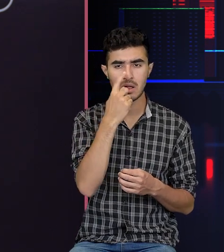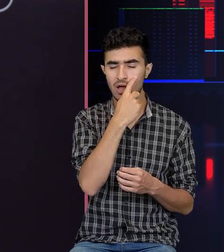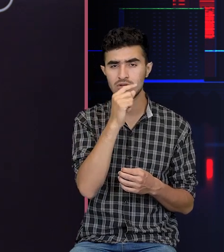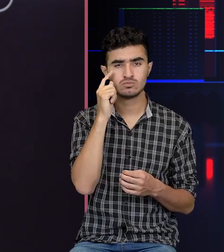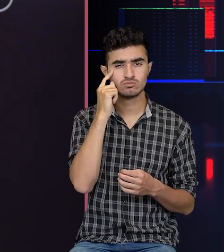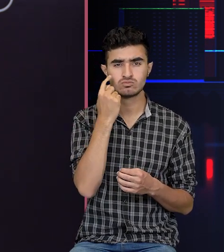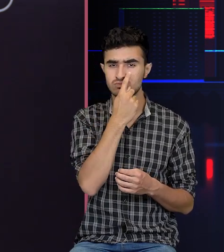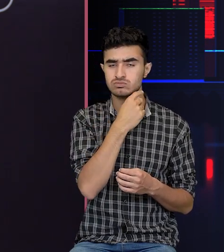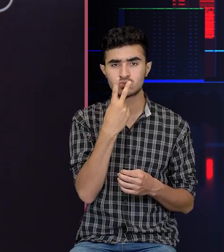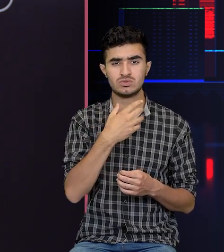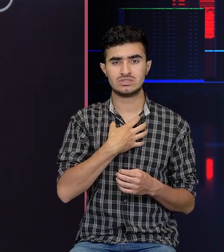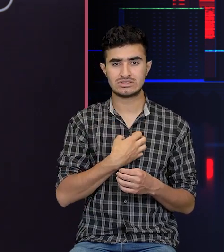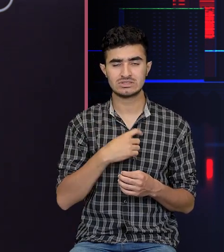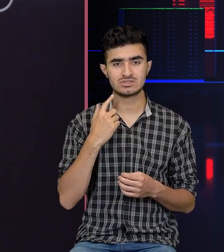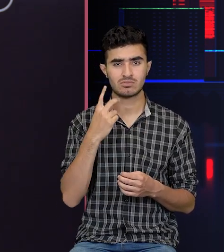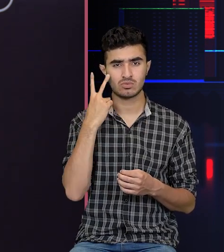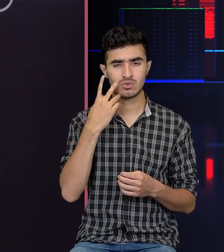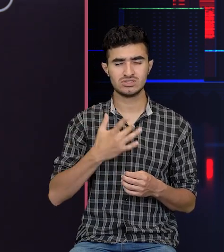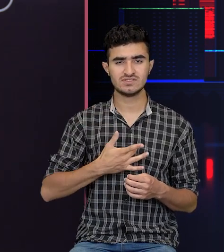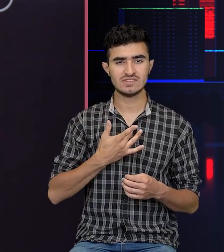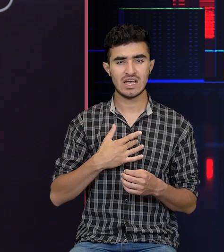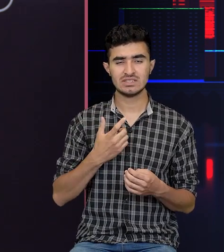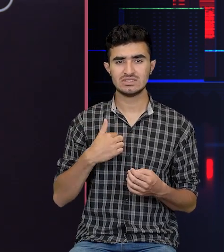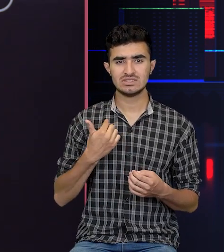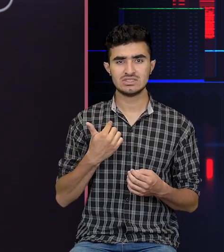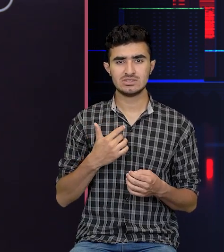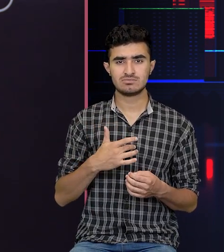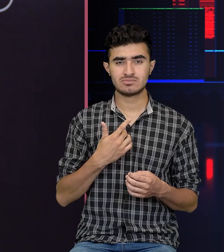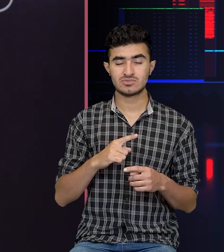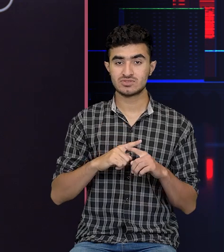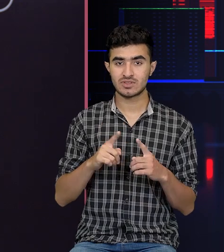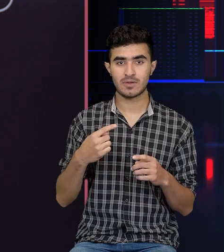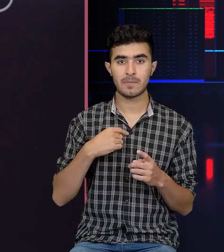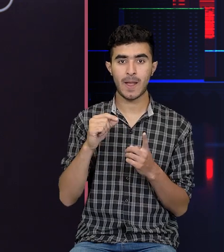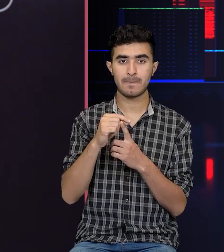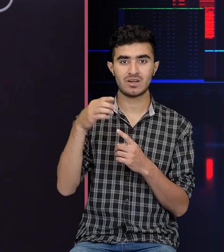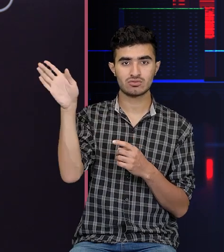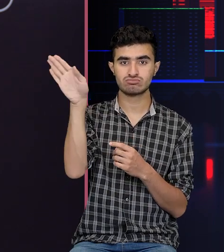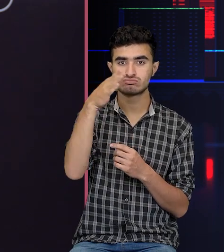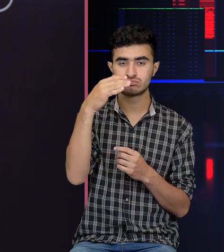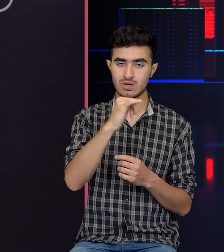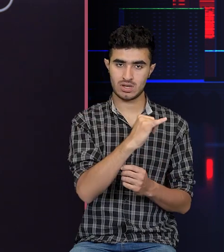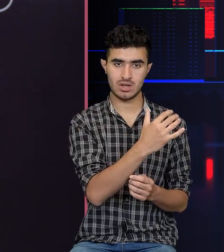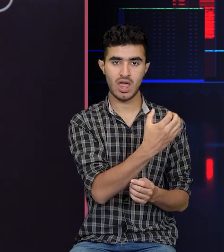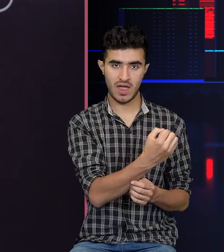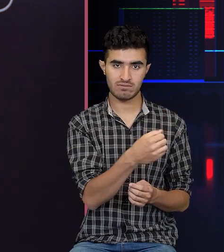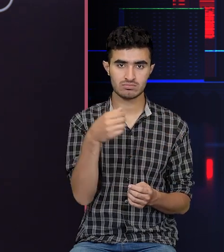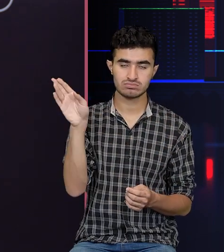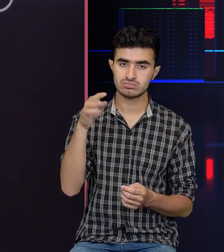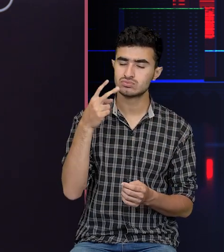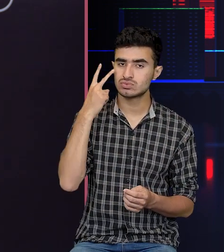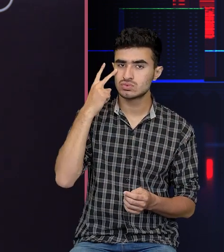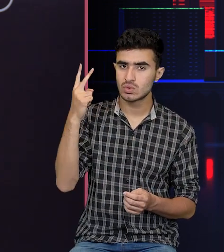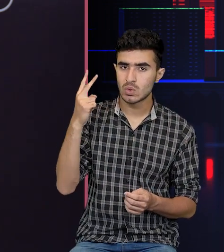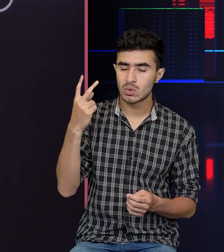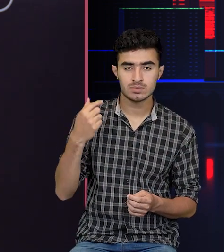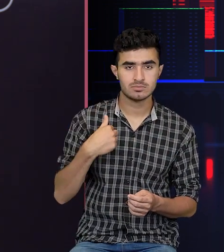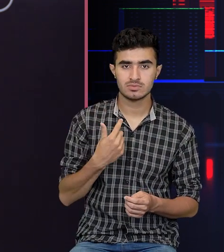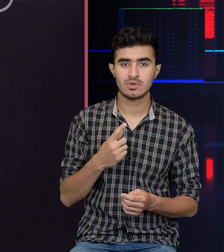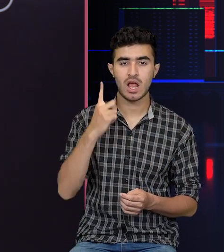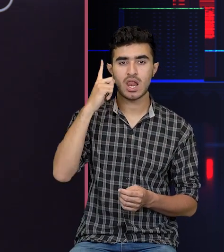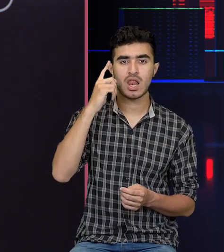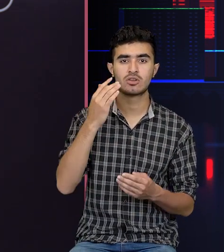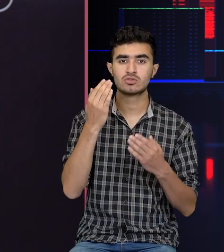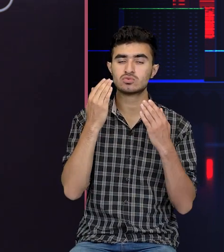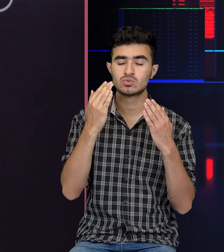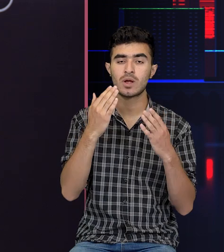था स्कोर बोर्ड के पास पाकिस्तान का, जब मैंने उसे देखा तो मैंने अल्लाह ताला से एक ही चीज़ मांगी, मैंने कहा या अल्लाह आज ये फ्लैग ऊपर चला जाए किसी